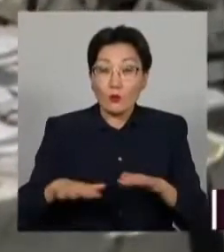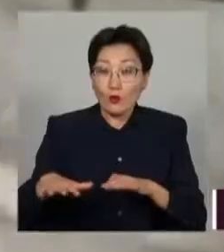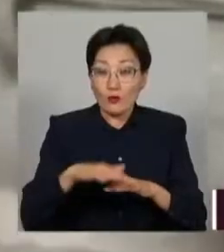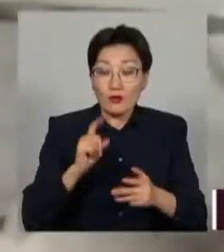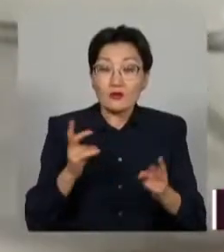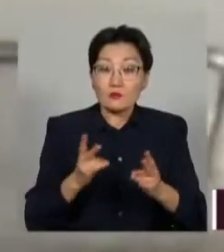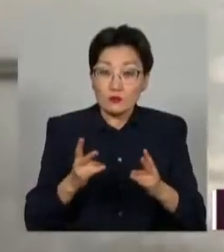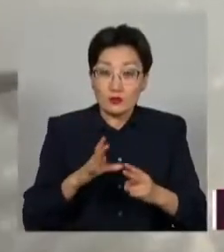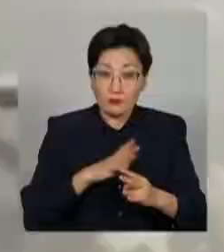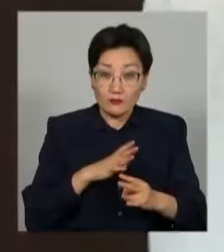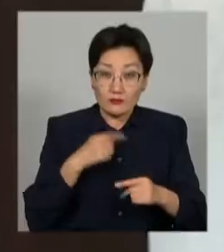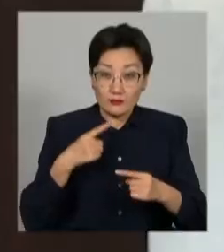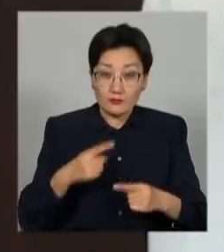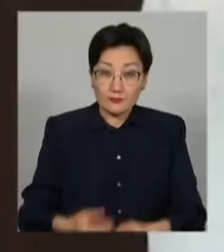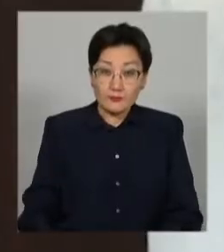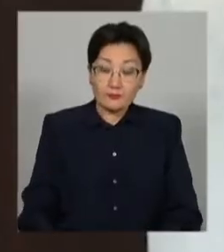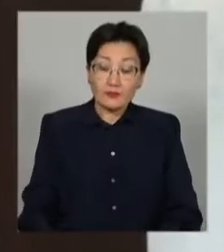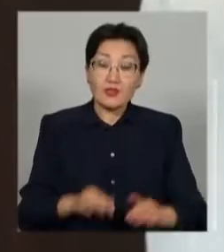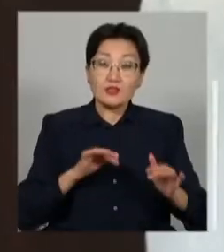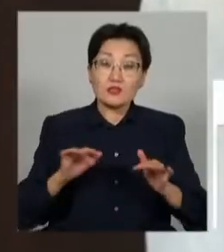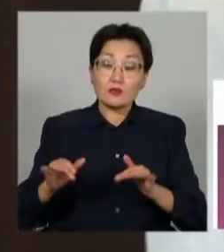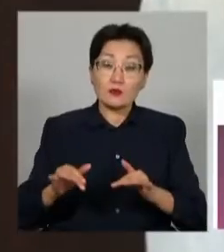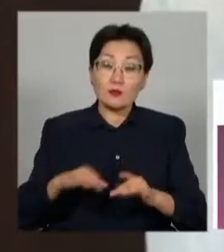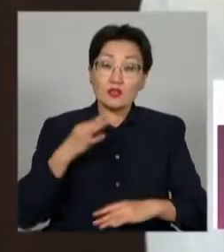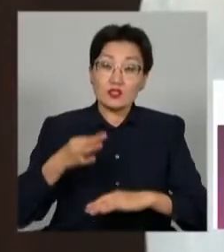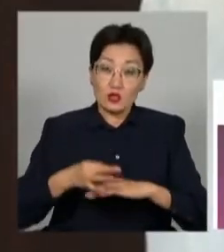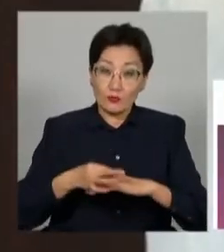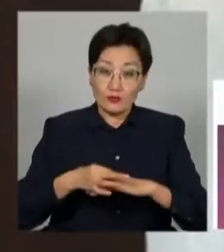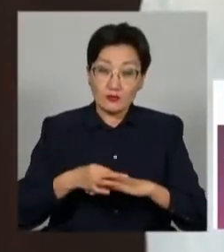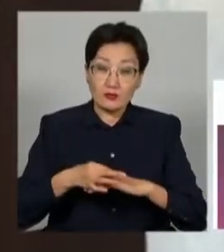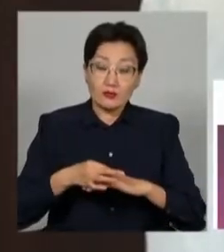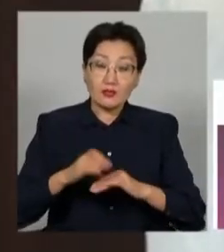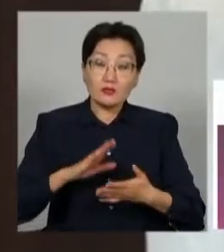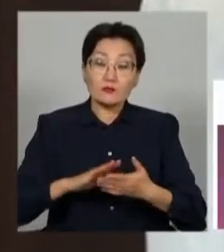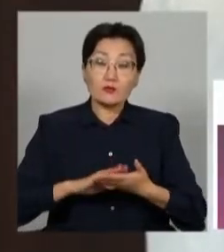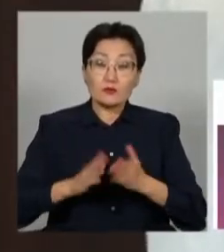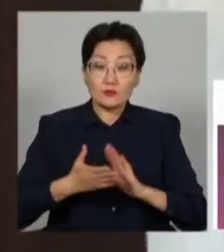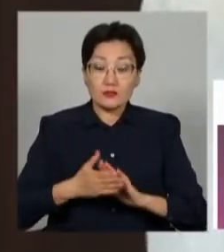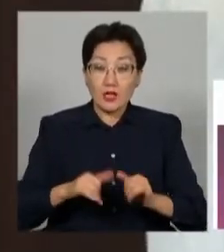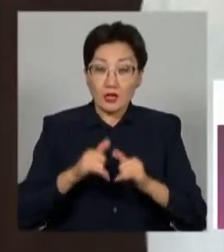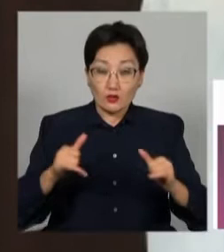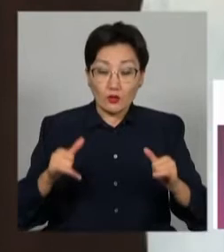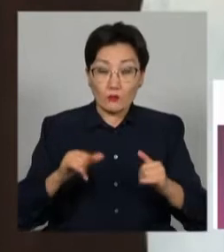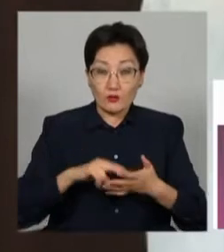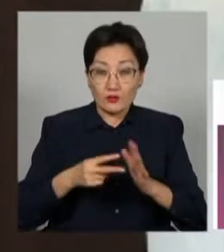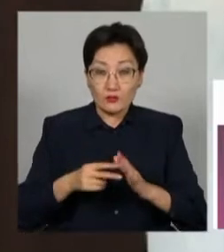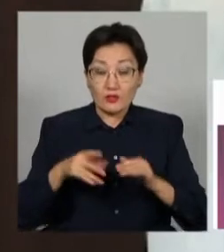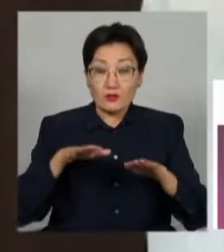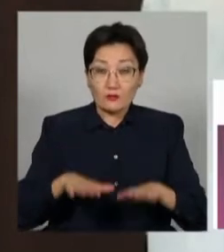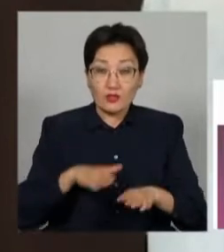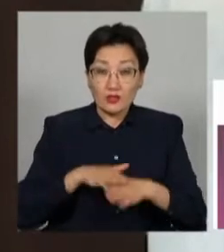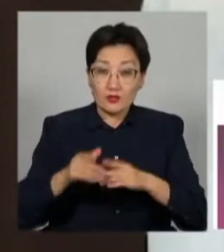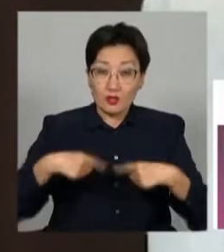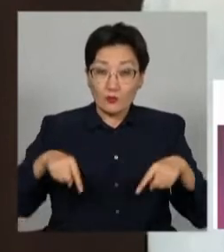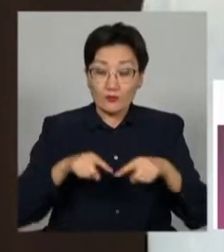тиіс екенін алға тартты. Іс-қимылдардың жауаптылығы мен келісімділігін арттыру мақсатында жергілікті атқарушы